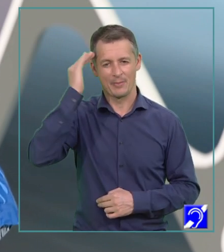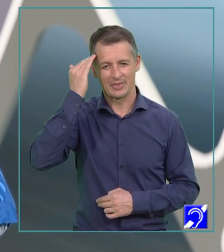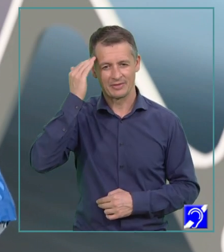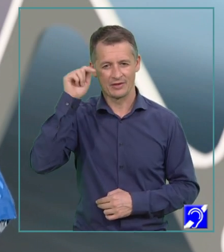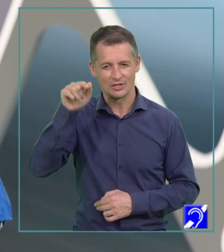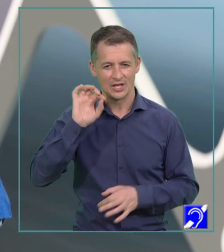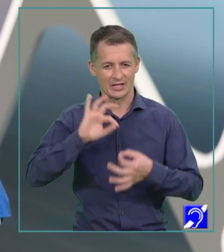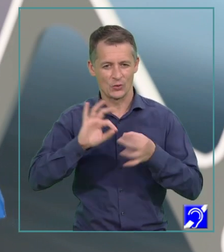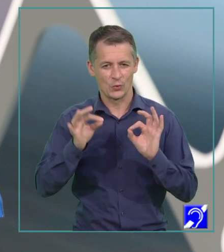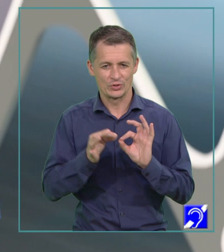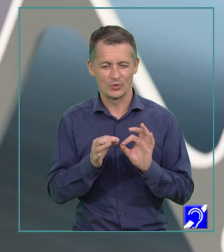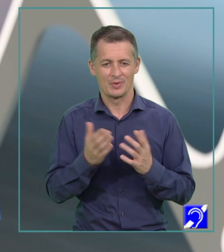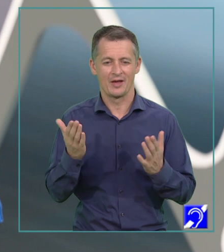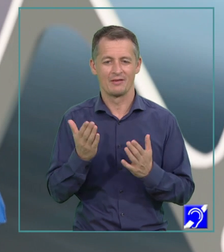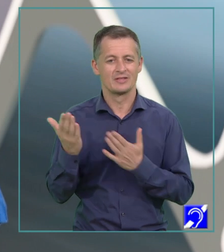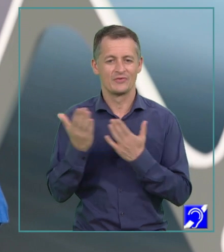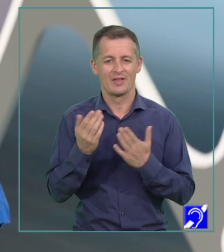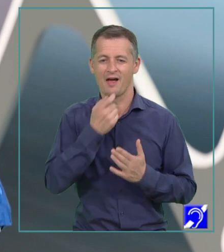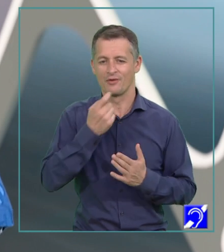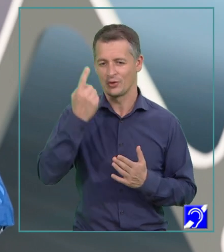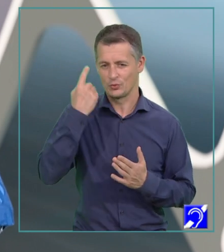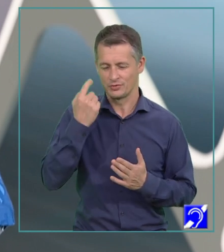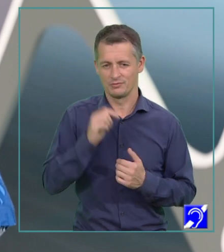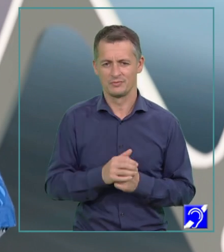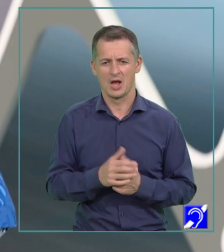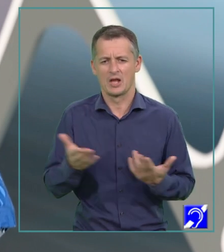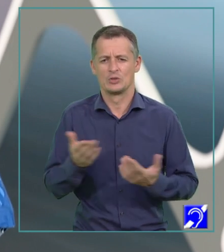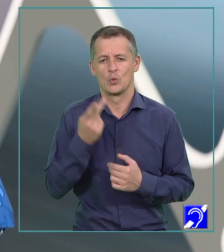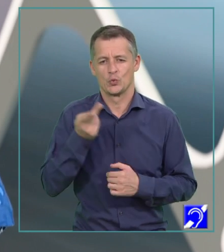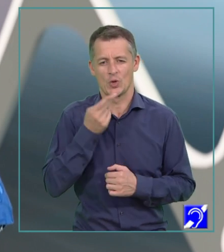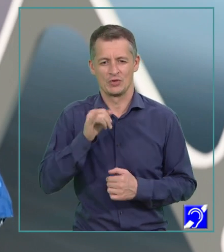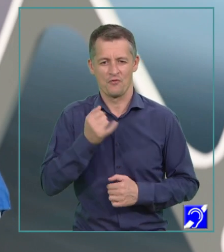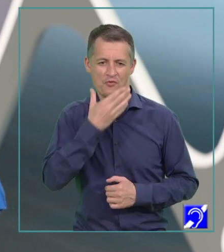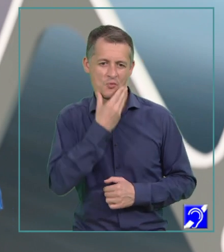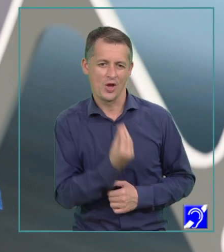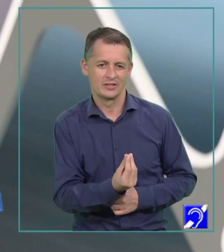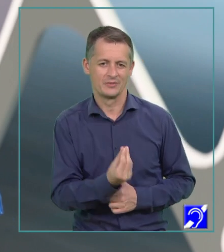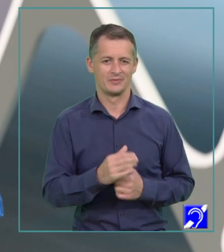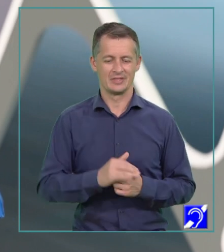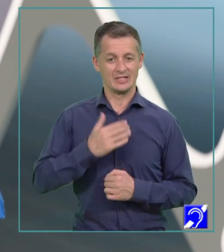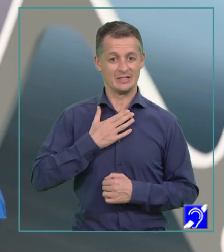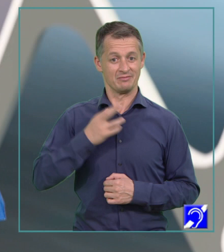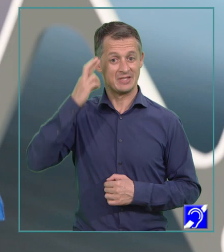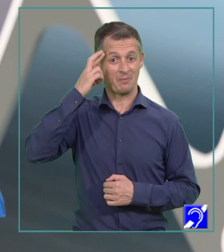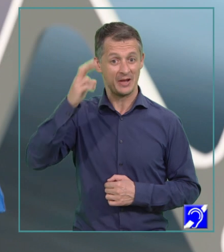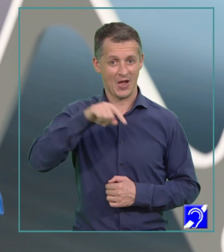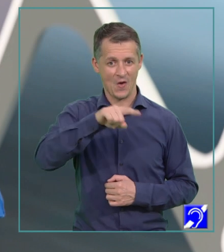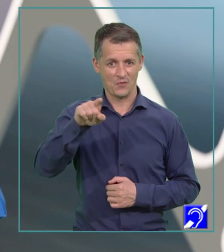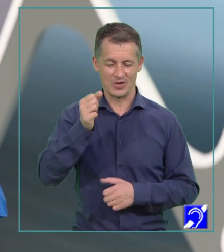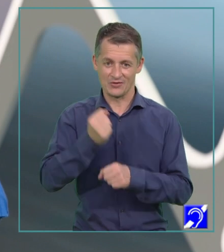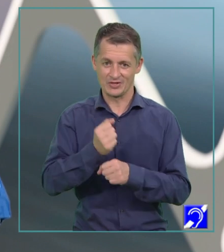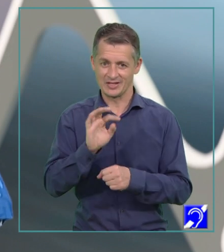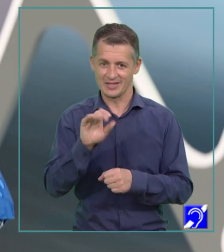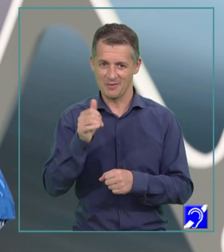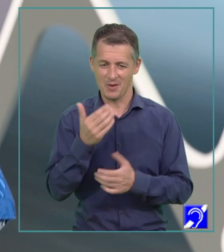noțiuni pe care le-ați studiat în anii anteriori, care de altfel sunt ușoare și frumoase. Sper să vă faceți tema, pentru că o